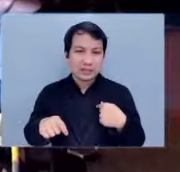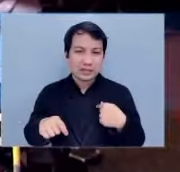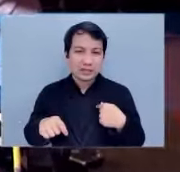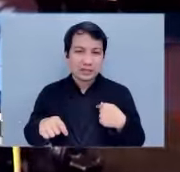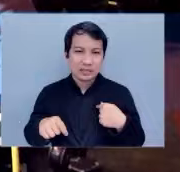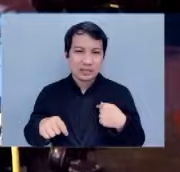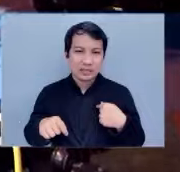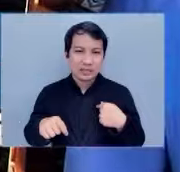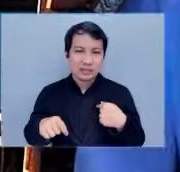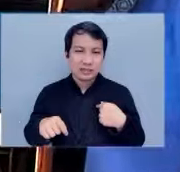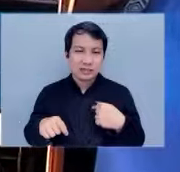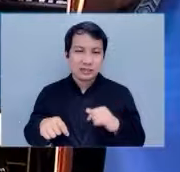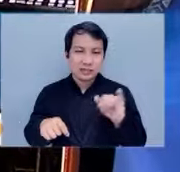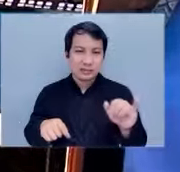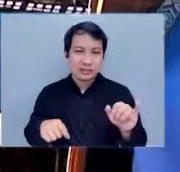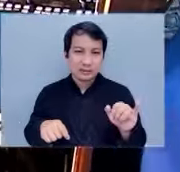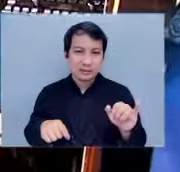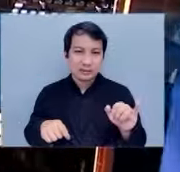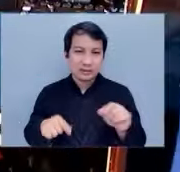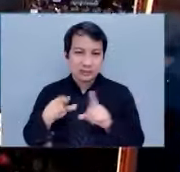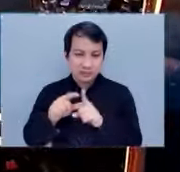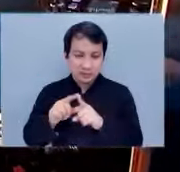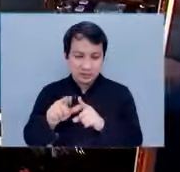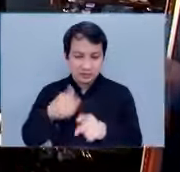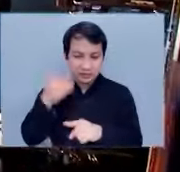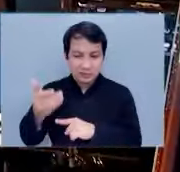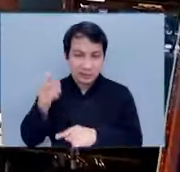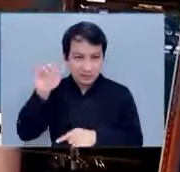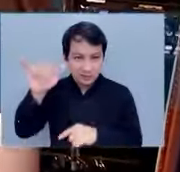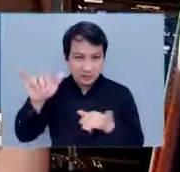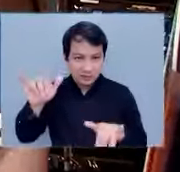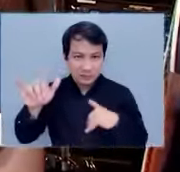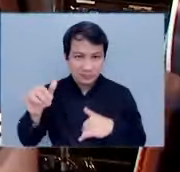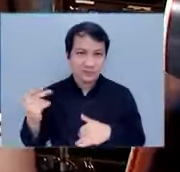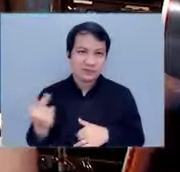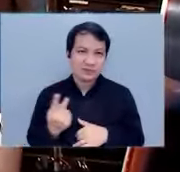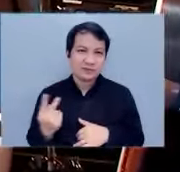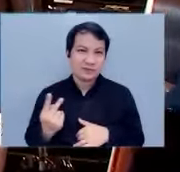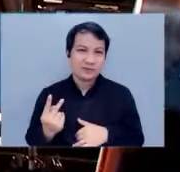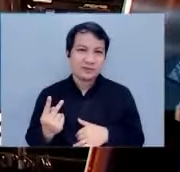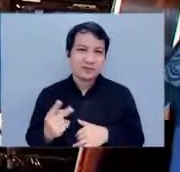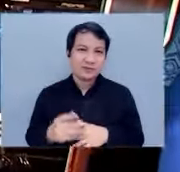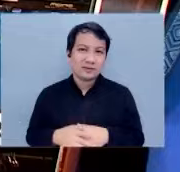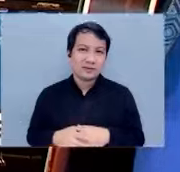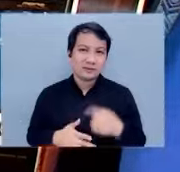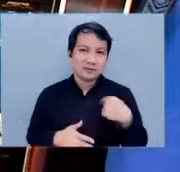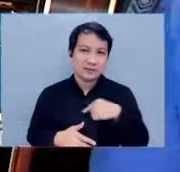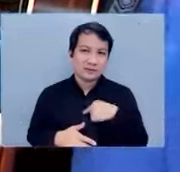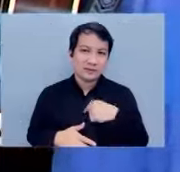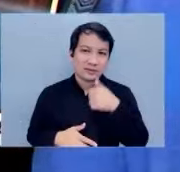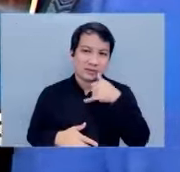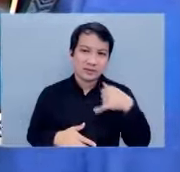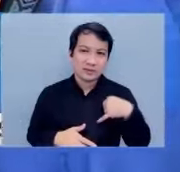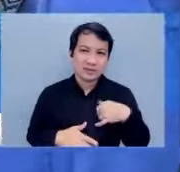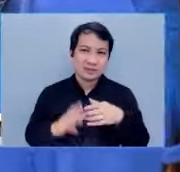Pag yun actually yung word na sa susunod na akong words, kay Paolo Gano. Nakahapon ko lang nalaman nung nagkukwentuhan